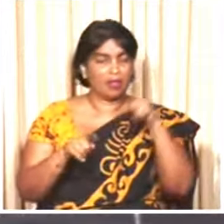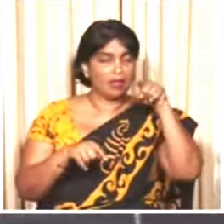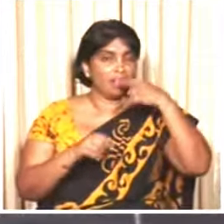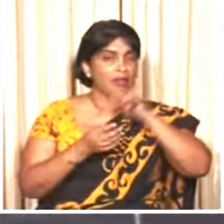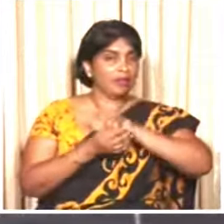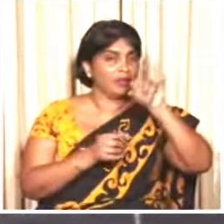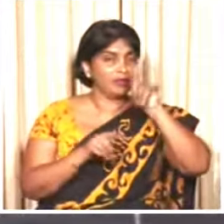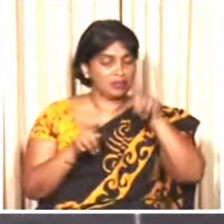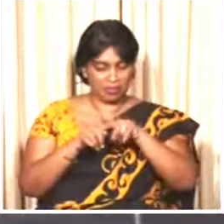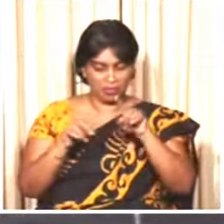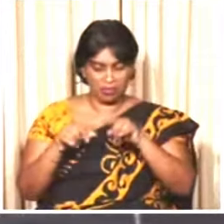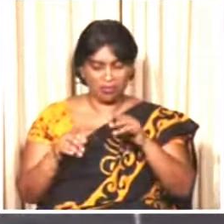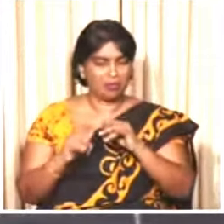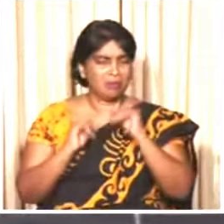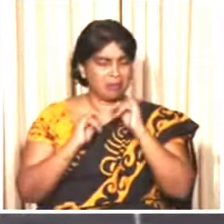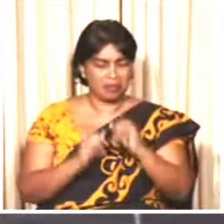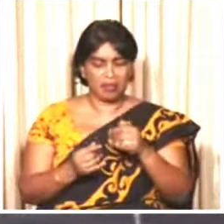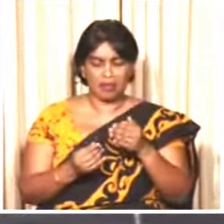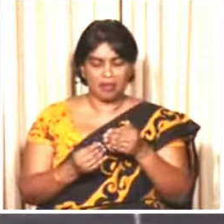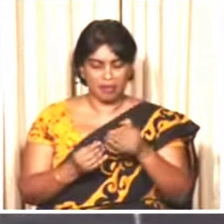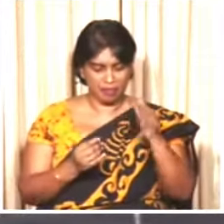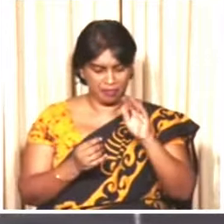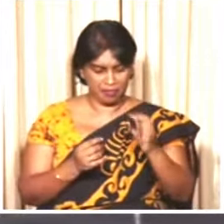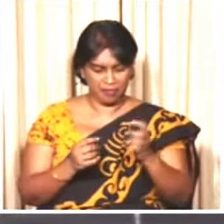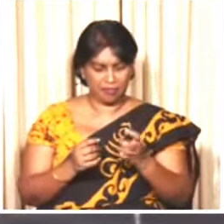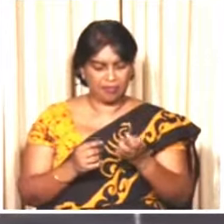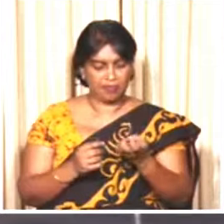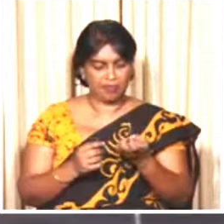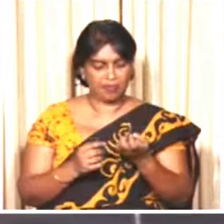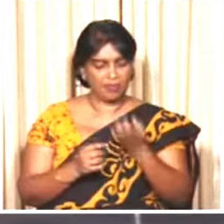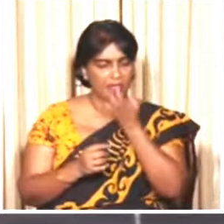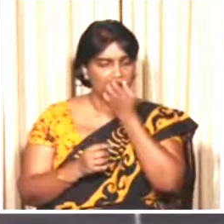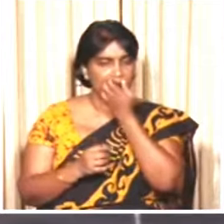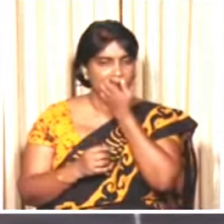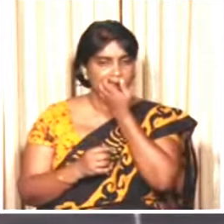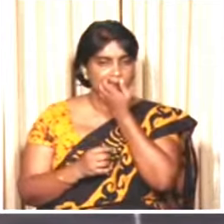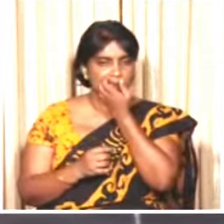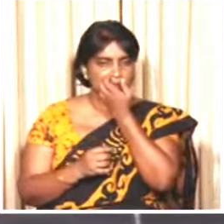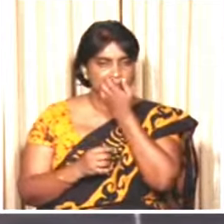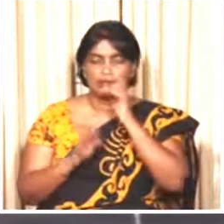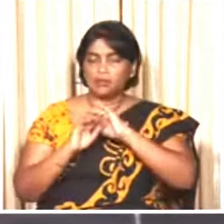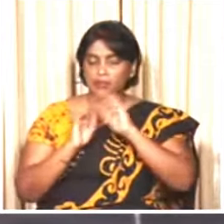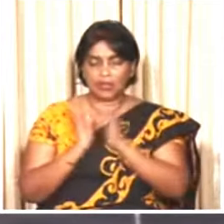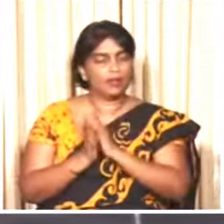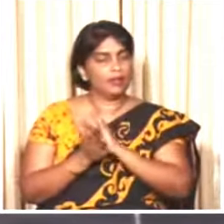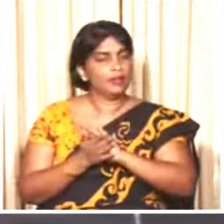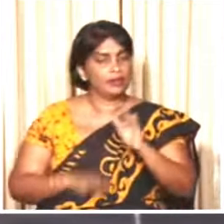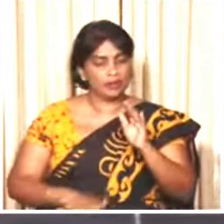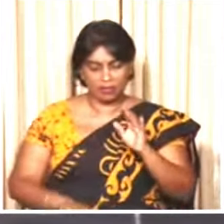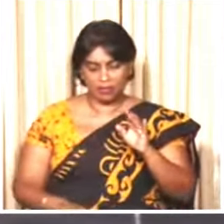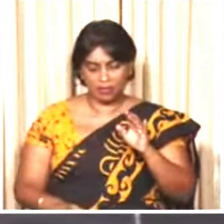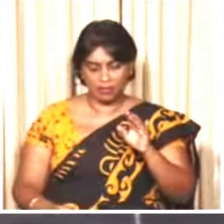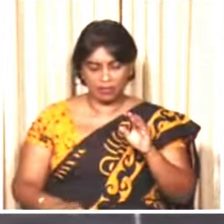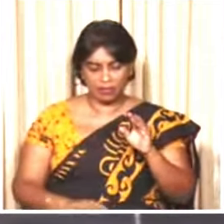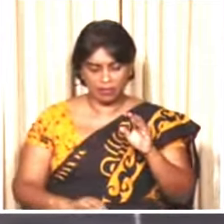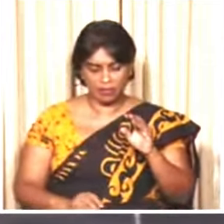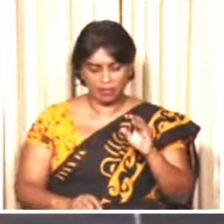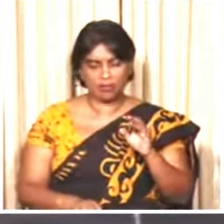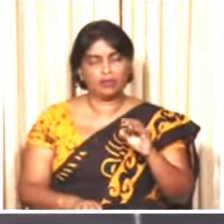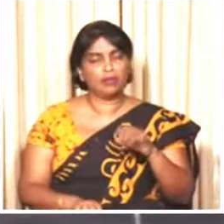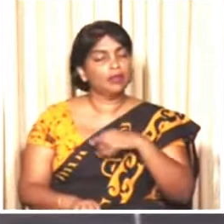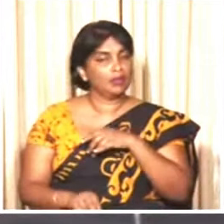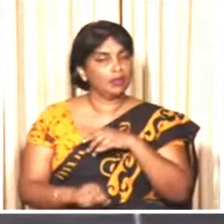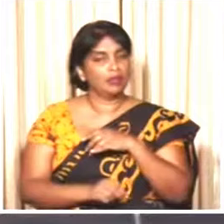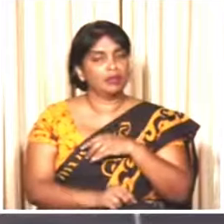වලට සාපේක්ෂව නොවිය යුතු දේවල් වෙන. ඒ නිසා අපි මං හිතනවා අපේ ඒ සේවාව ලබා ගන්න මිනිස්සුන්ට වෙන ඒ